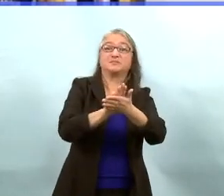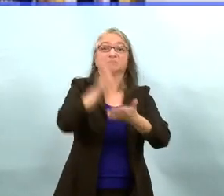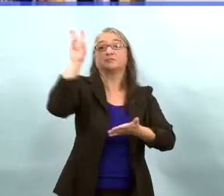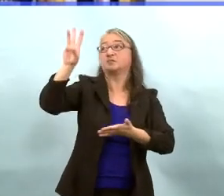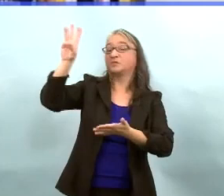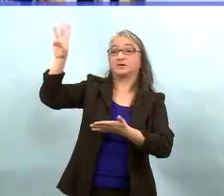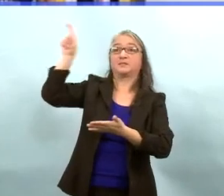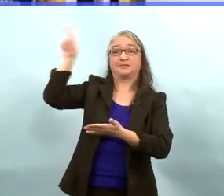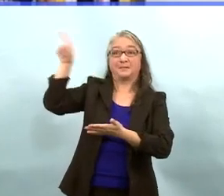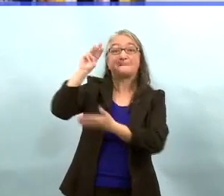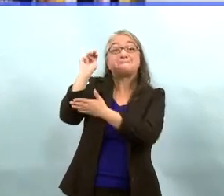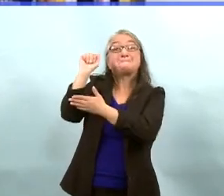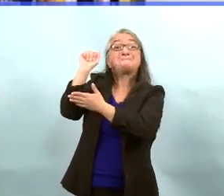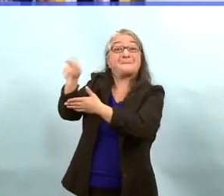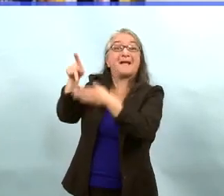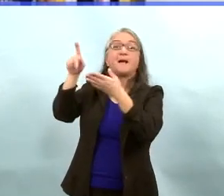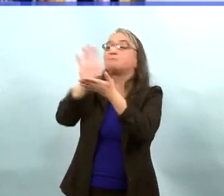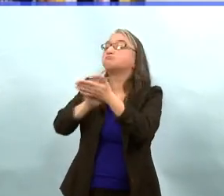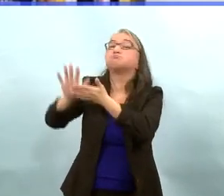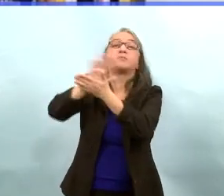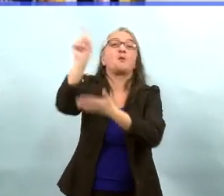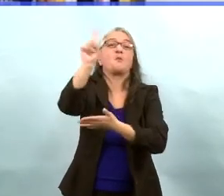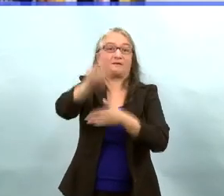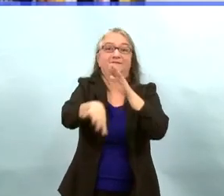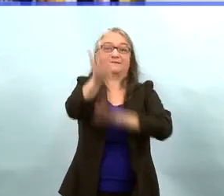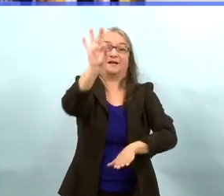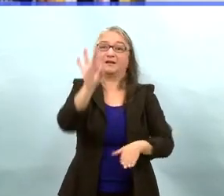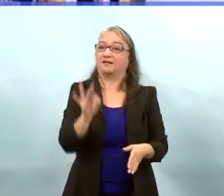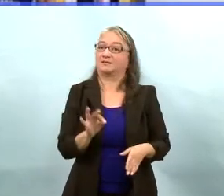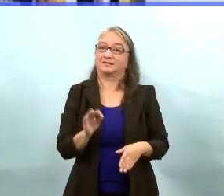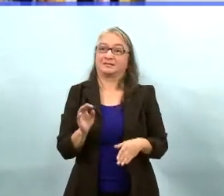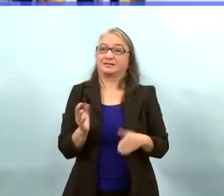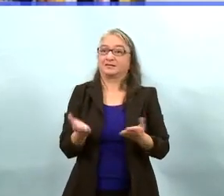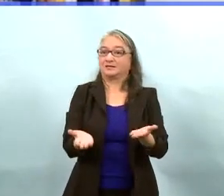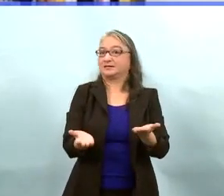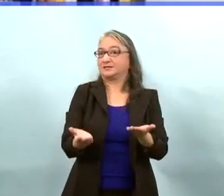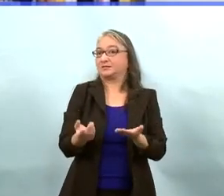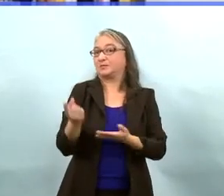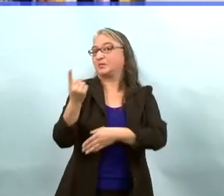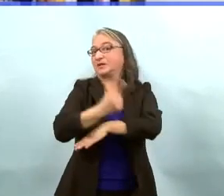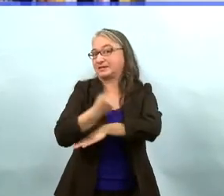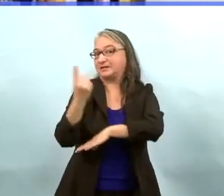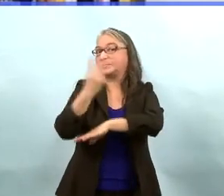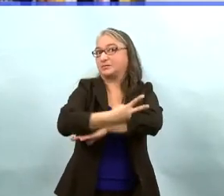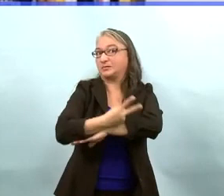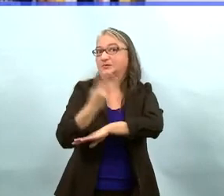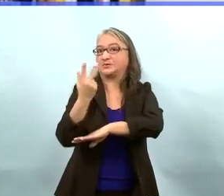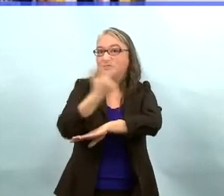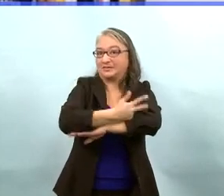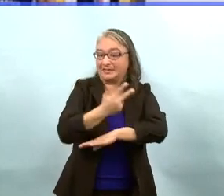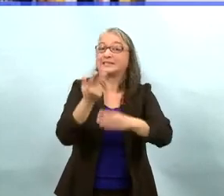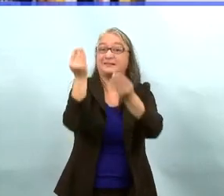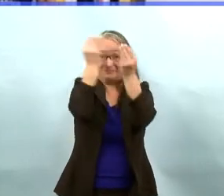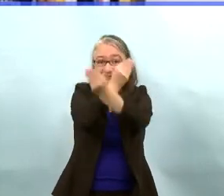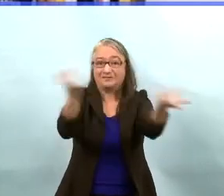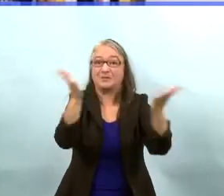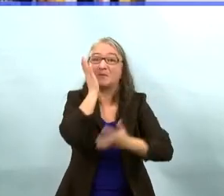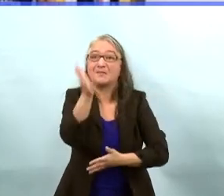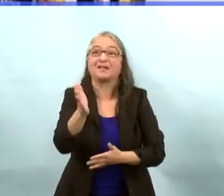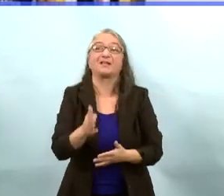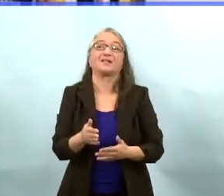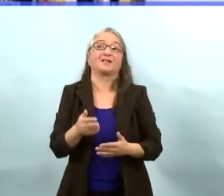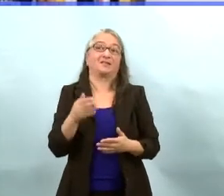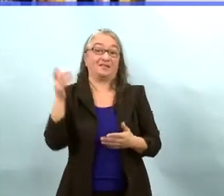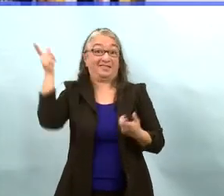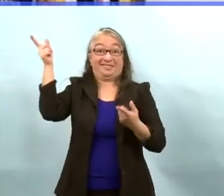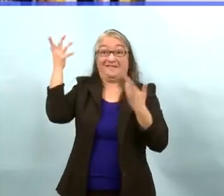vous devez attendre 1 ou 2 jours pour ça, eh bien, il n'y a aucun problème. Il faudra que les parents établissent la connexion avec la clinique ou la pharmacie et qu'ils